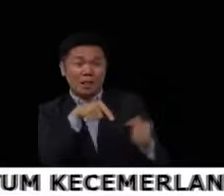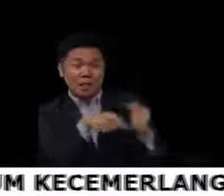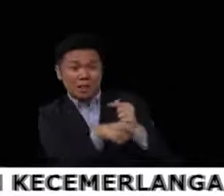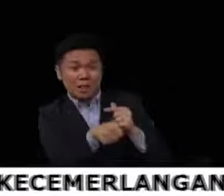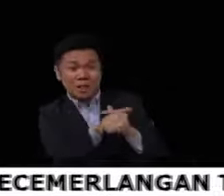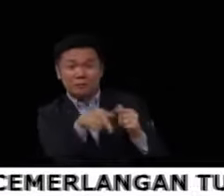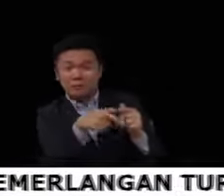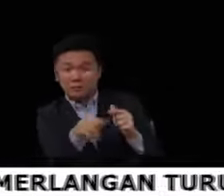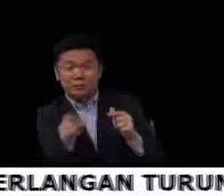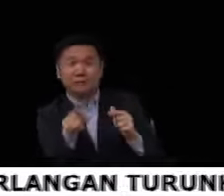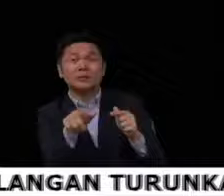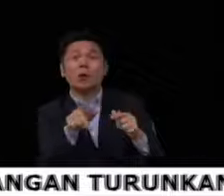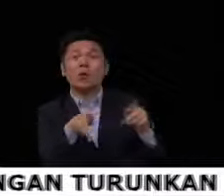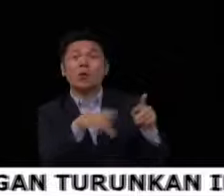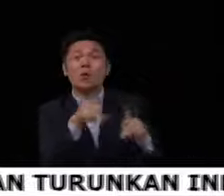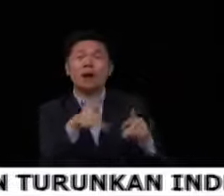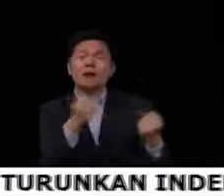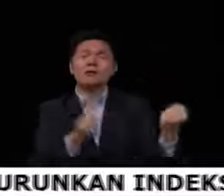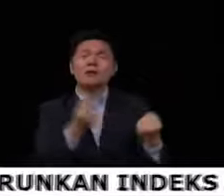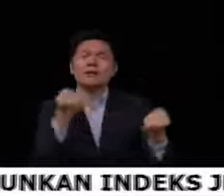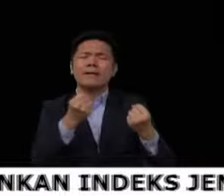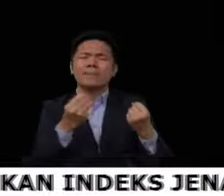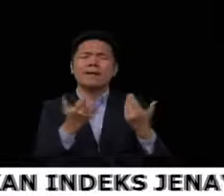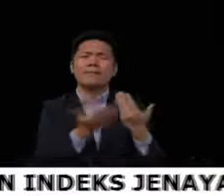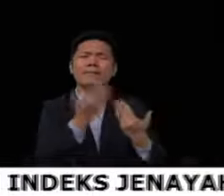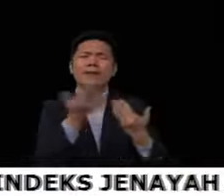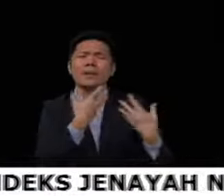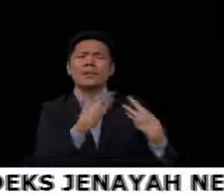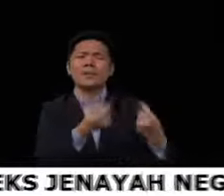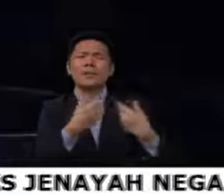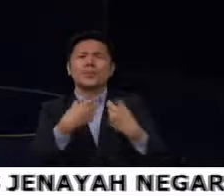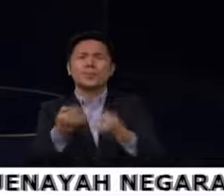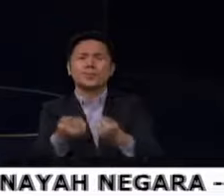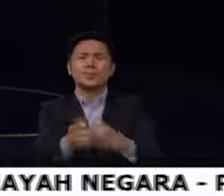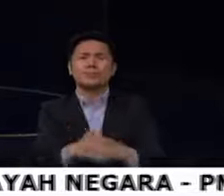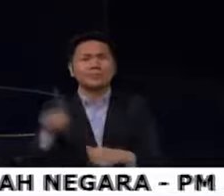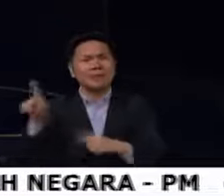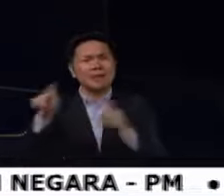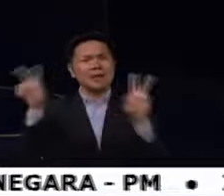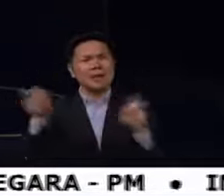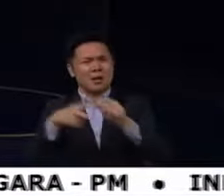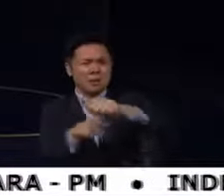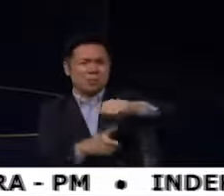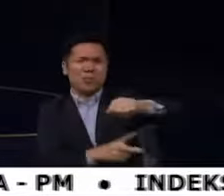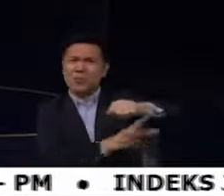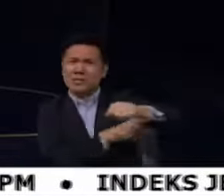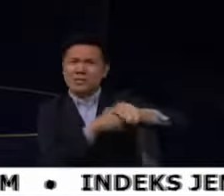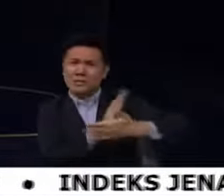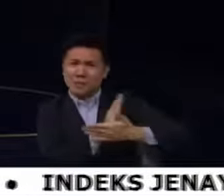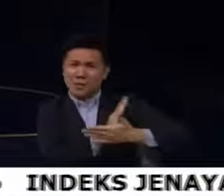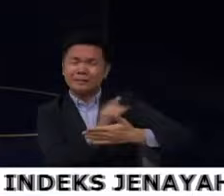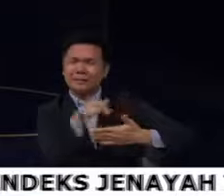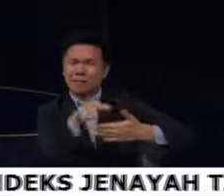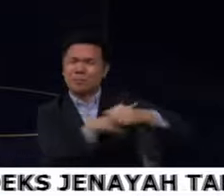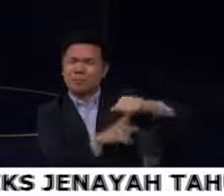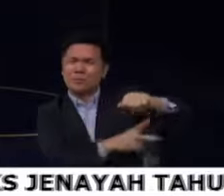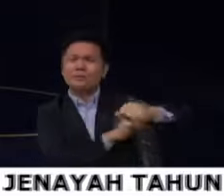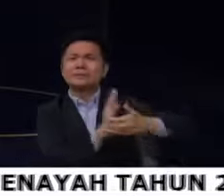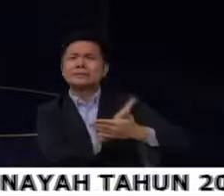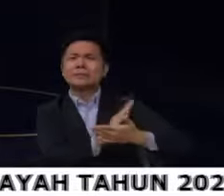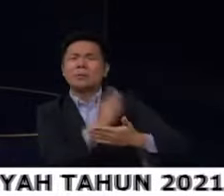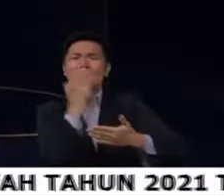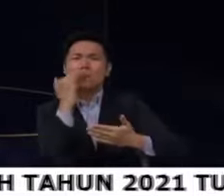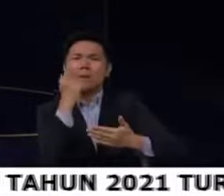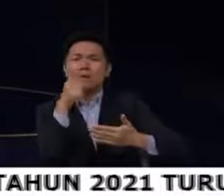pergerakan manusia dan juga pergerakan primatan tersebut soal beli berisi ini solusi yang tertawa atau sementara ini sementara Oke